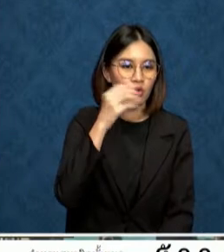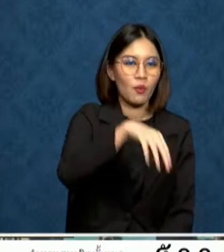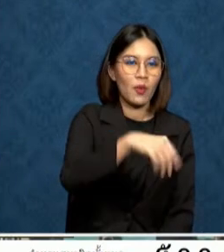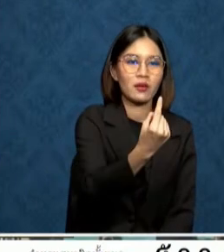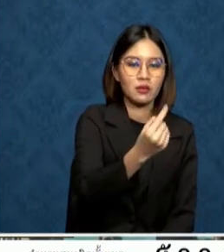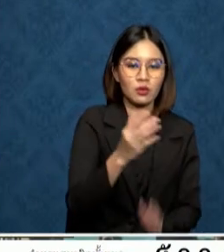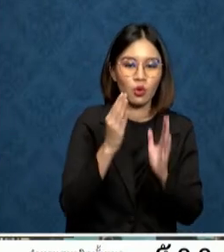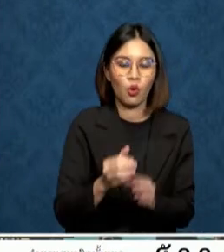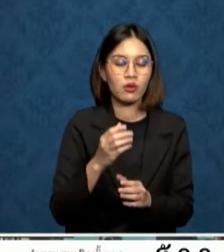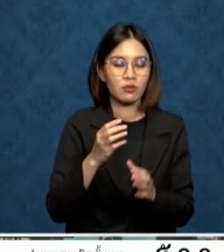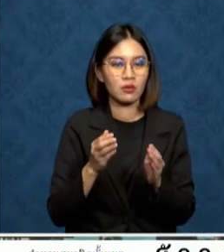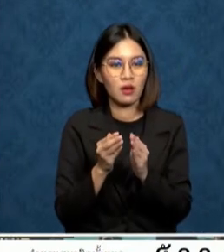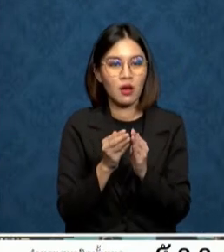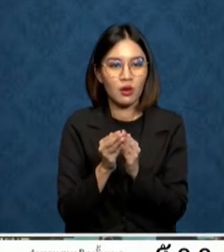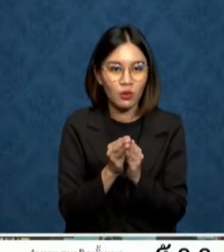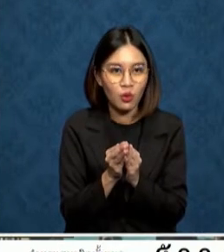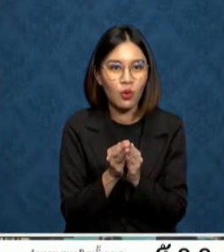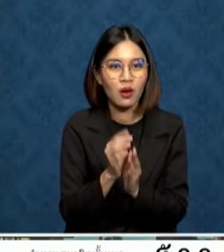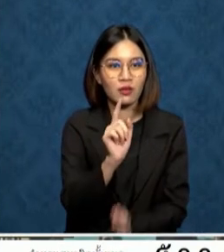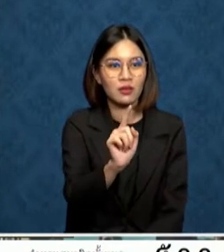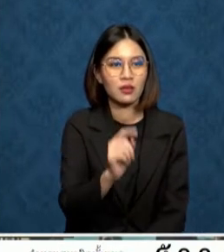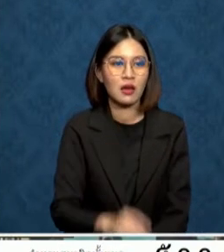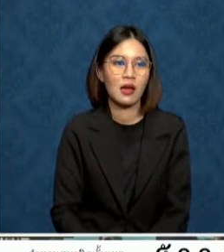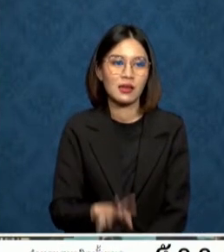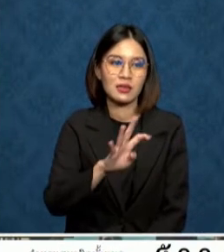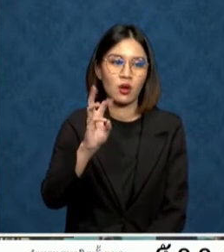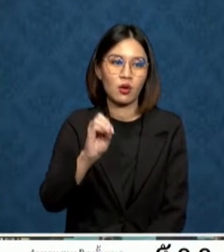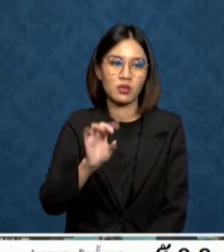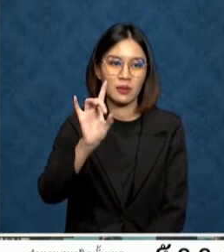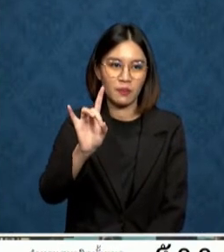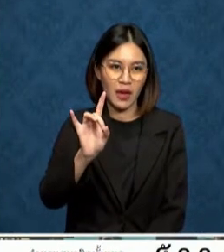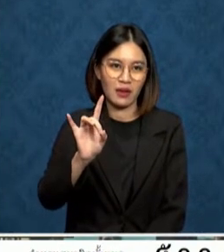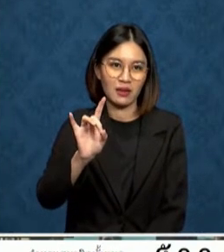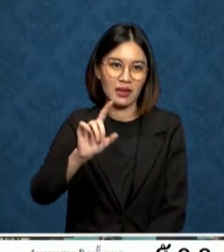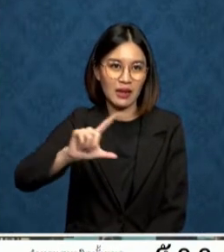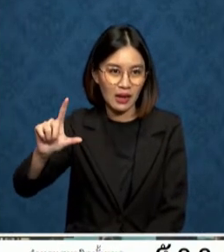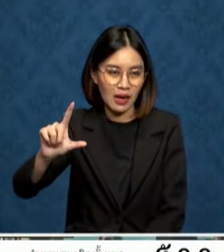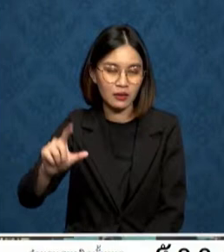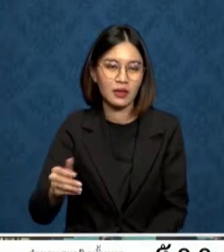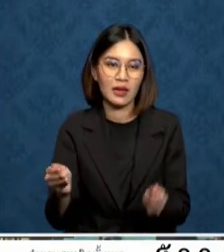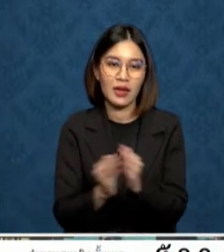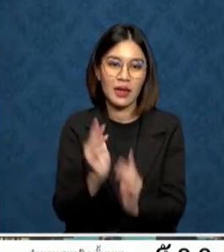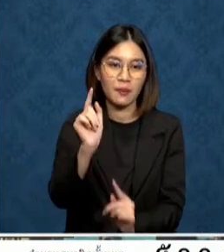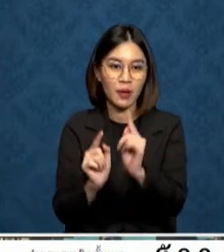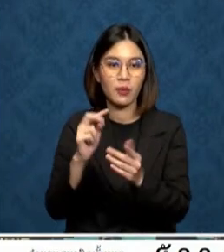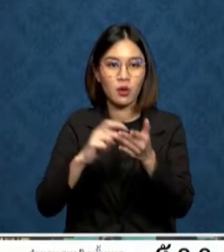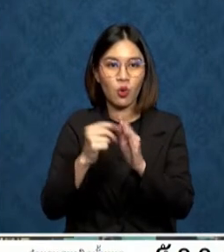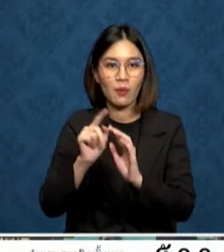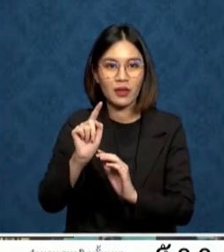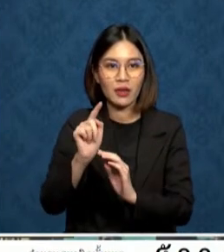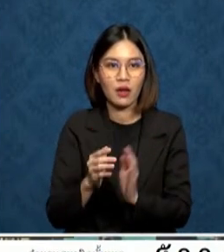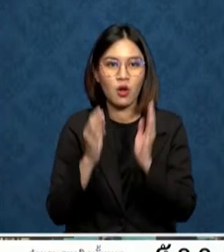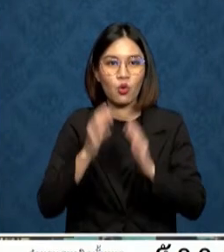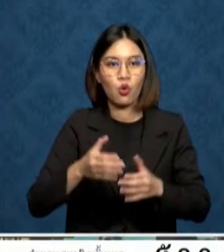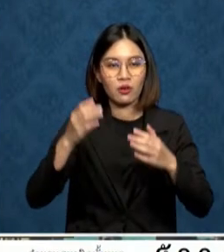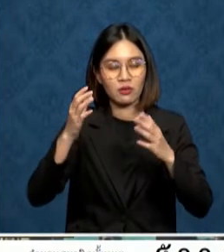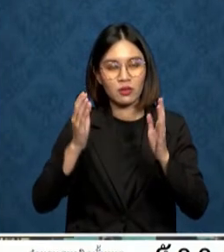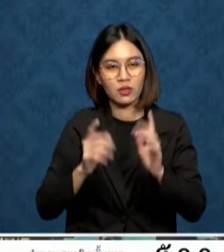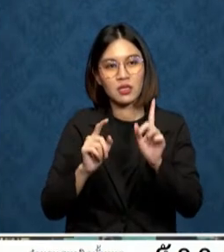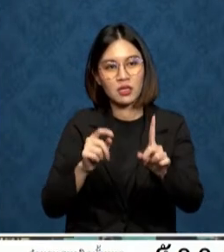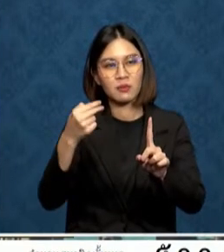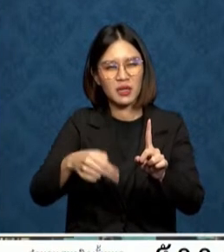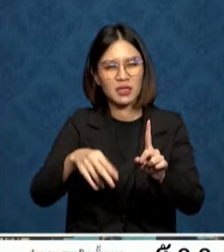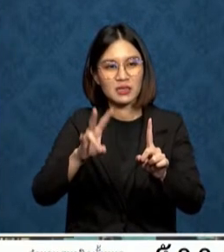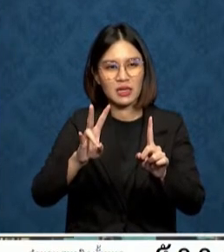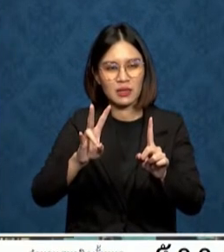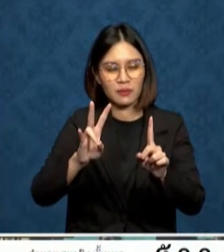เชฟและในปี68นี้นะครับ 468ล้านบาทของปี 68นะครับตัวชี้วัดก็คือผลิตเชฟ 17, 400